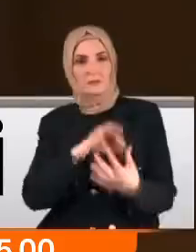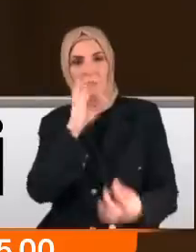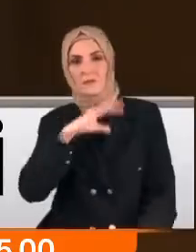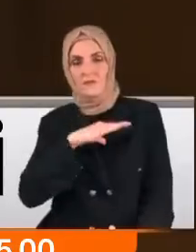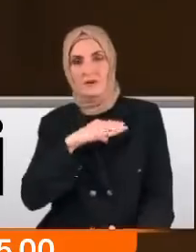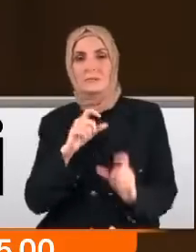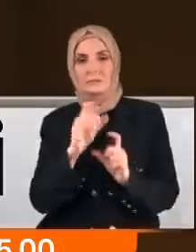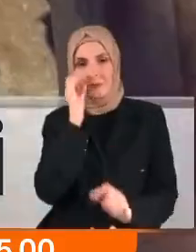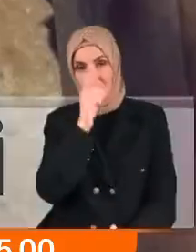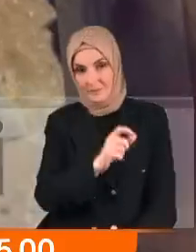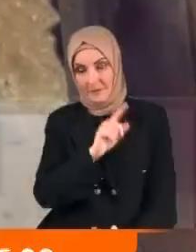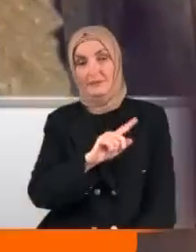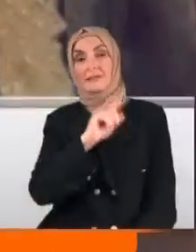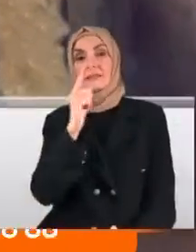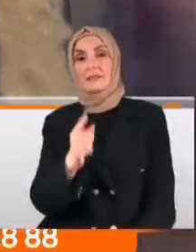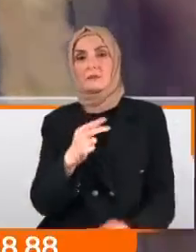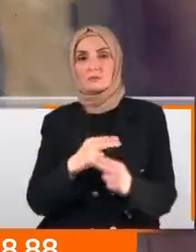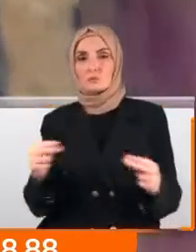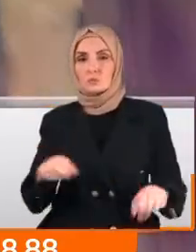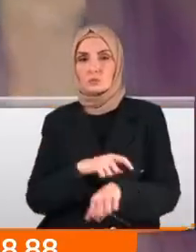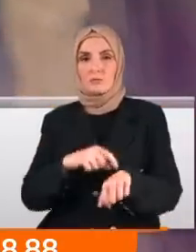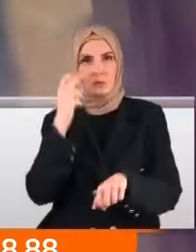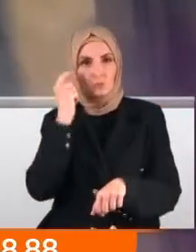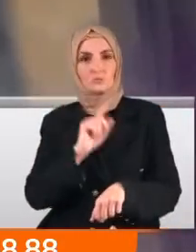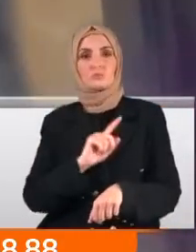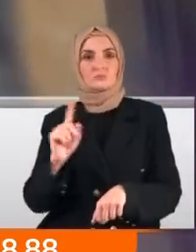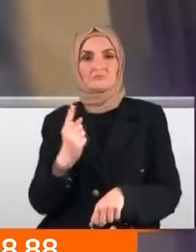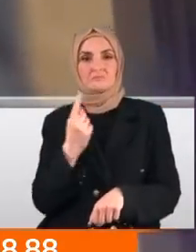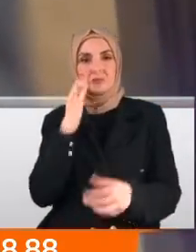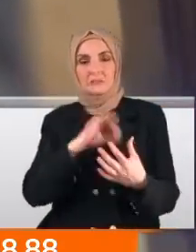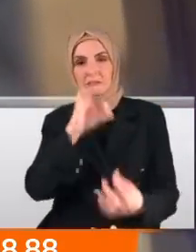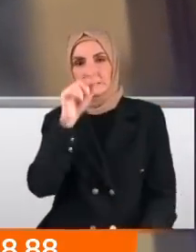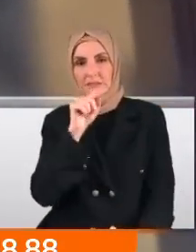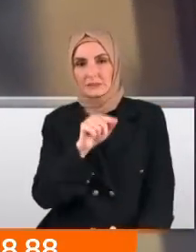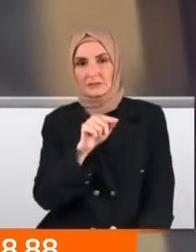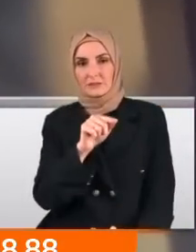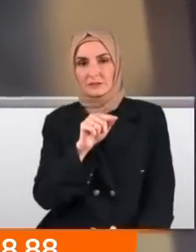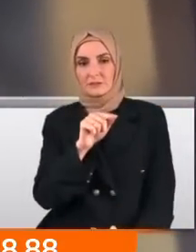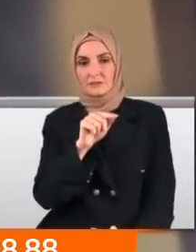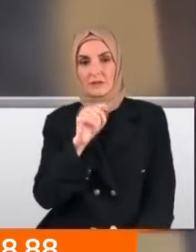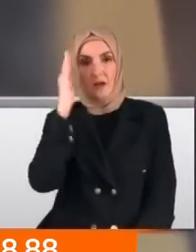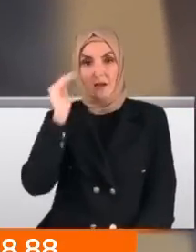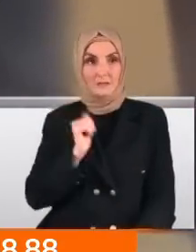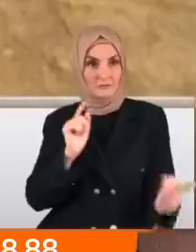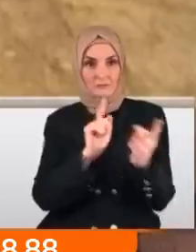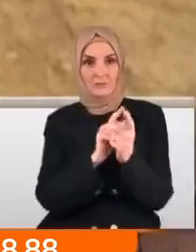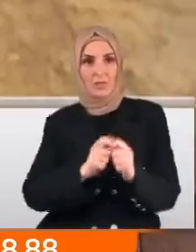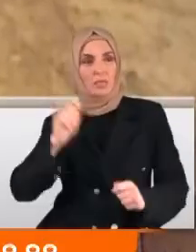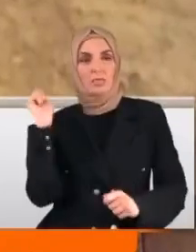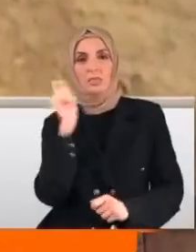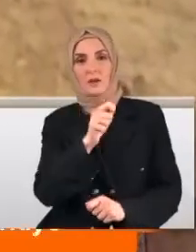damga vuran ve uzun süre hafızalarda yer edeceği kesin olan bu karedeki isim, askere taş atan Aysel